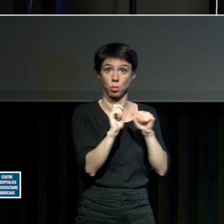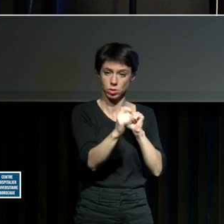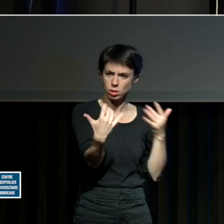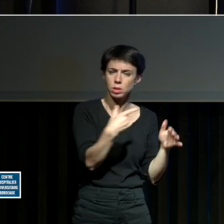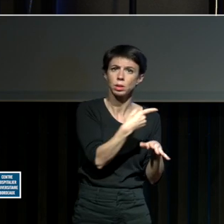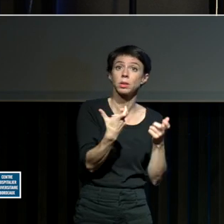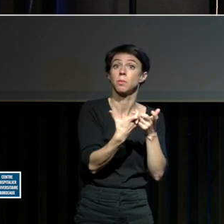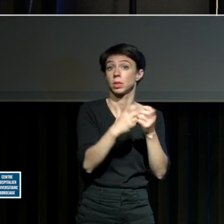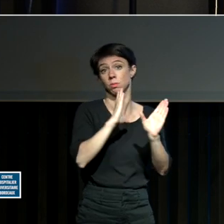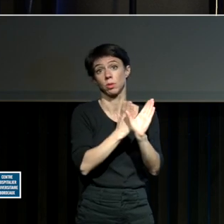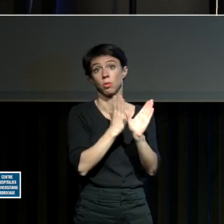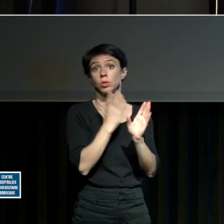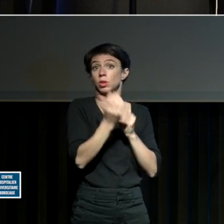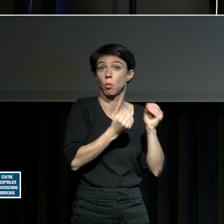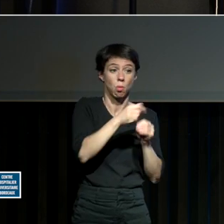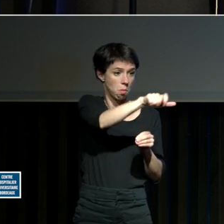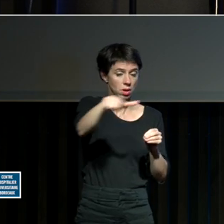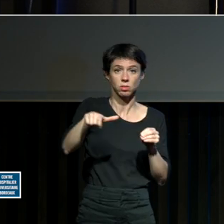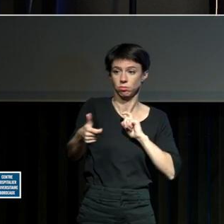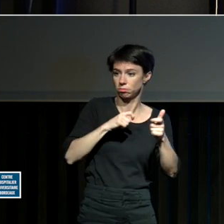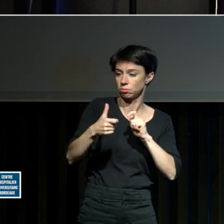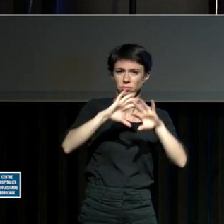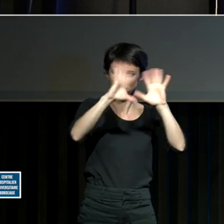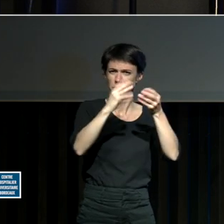par exemple, ou interpersonnel.